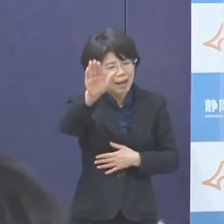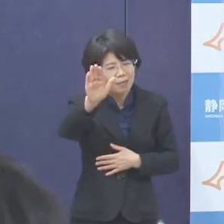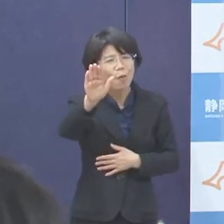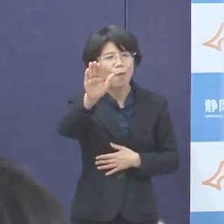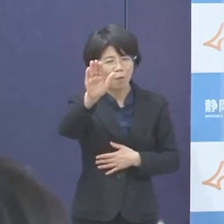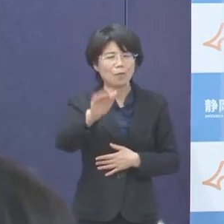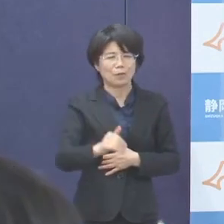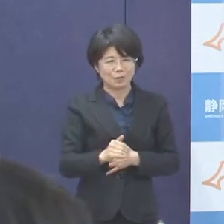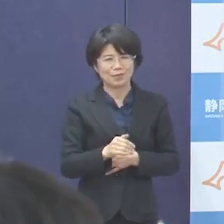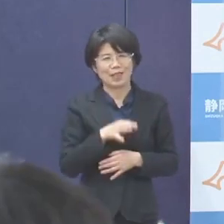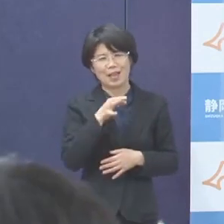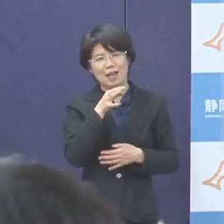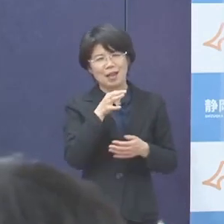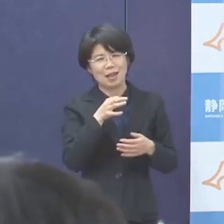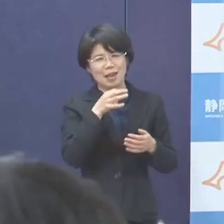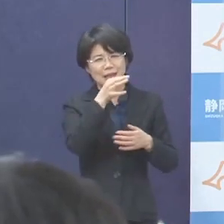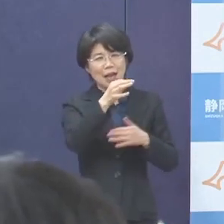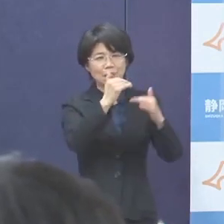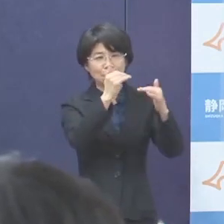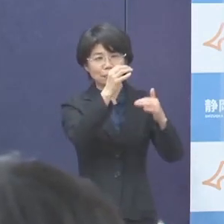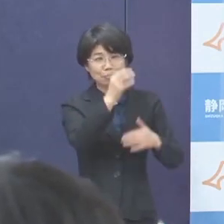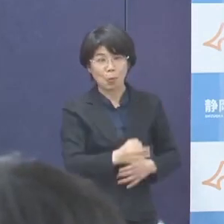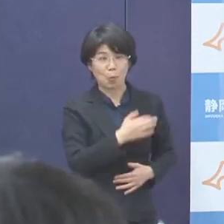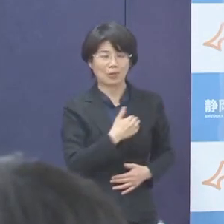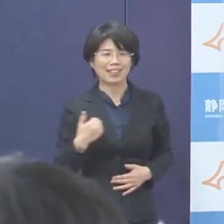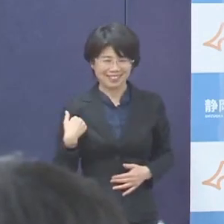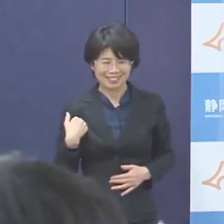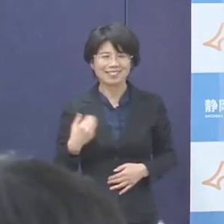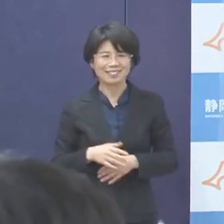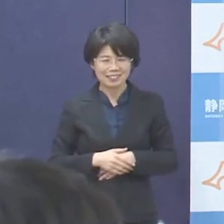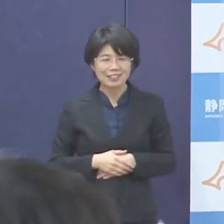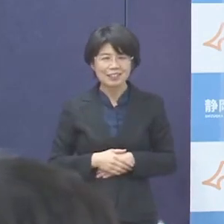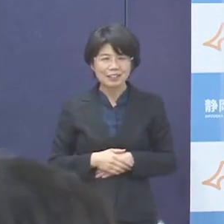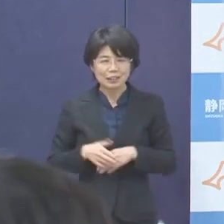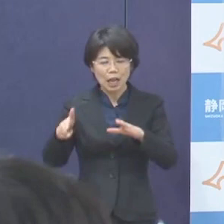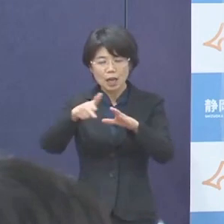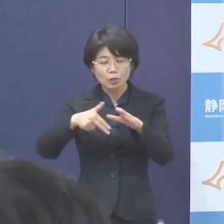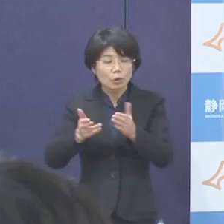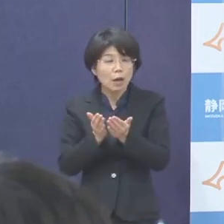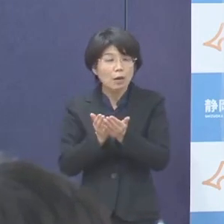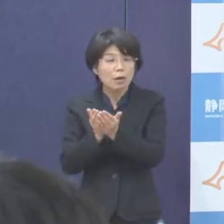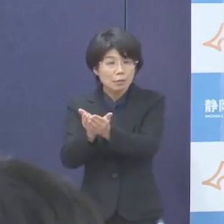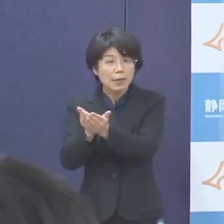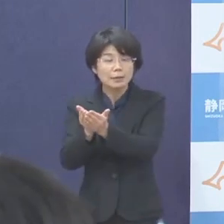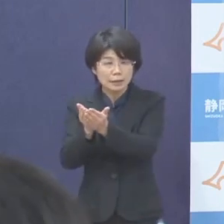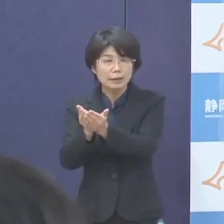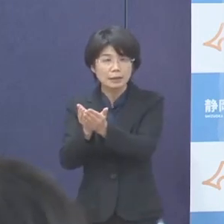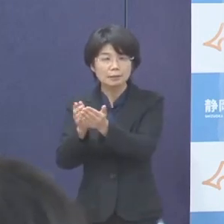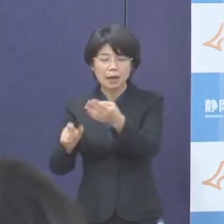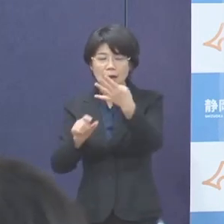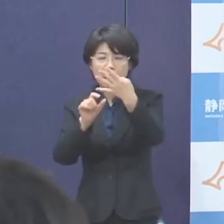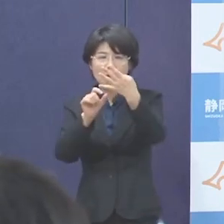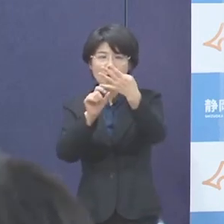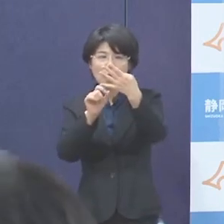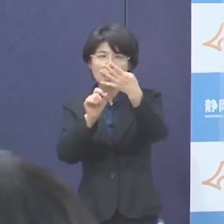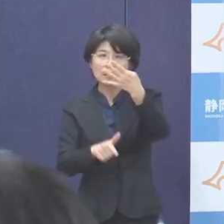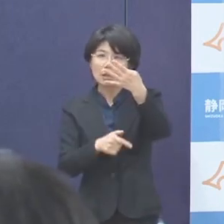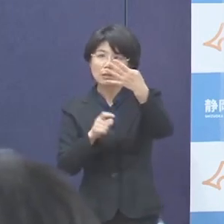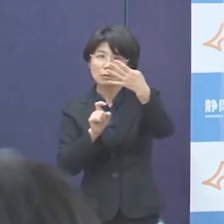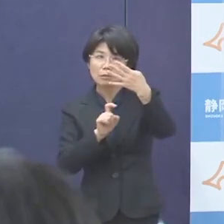については半額割引ということで、こちらは先ほどありましたけれども、3月10日から4月28日まで全体